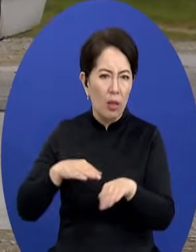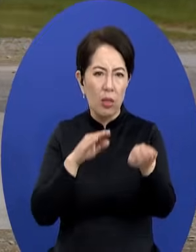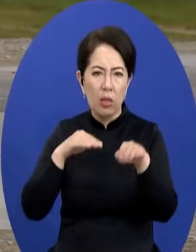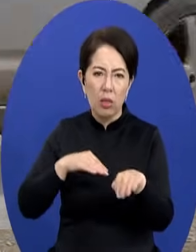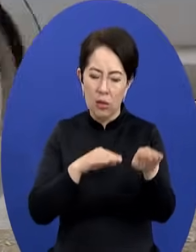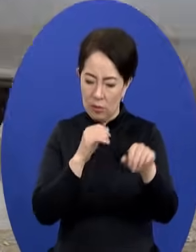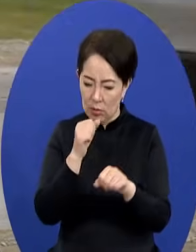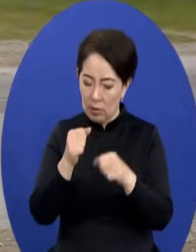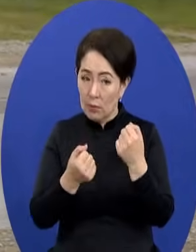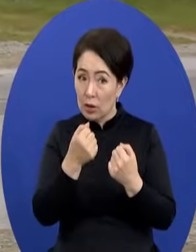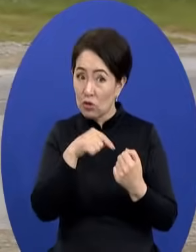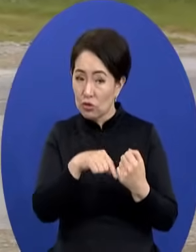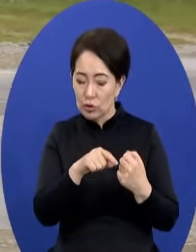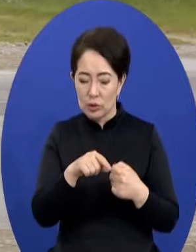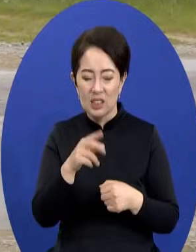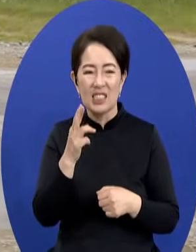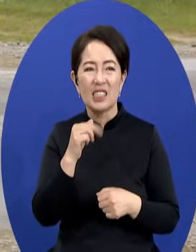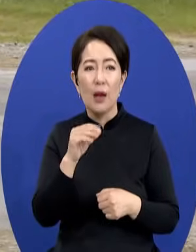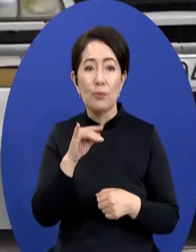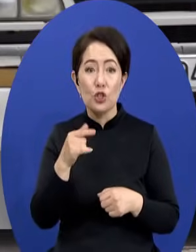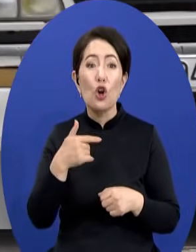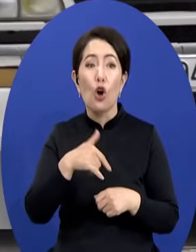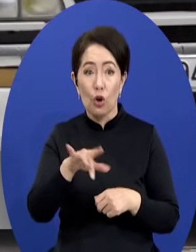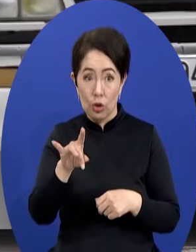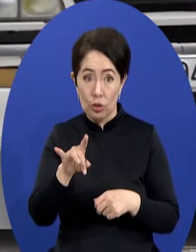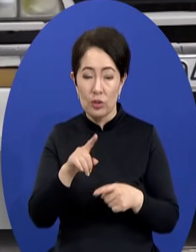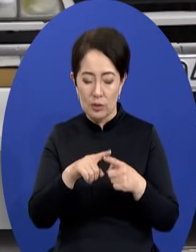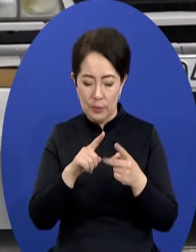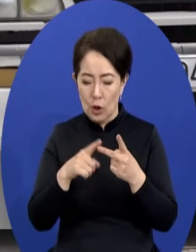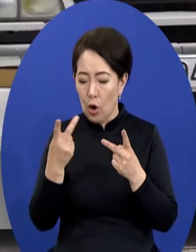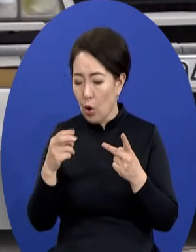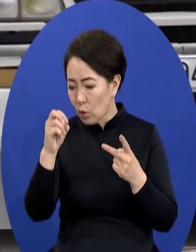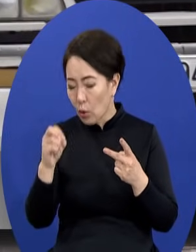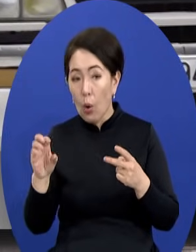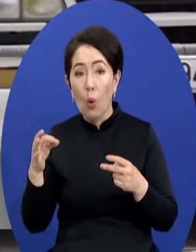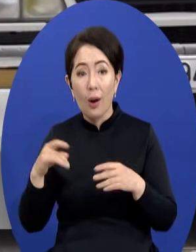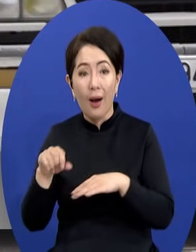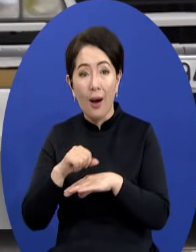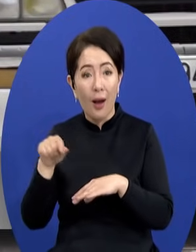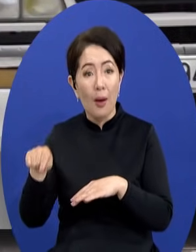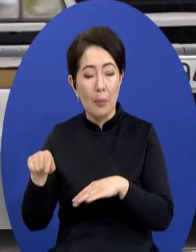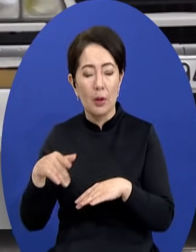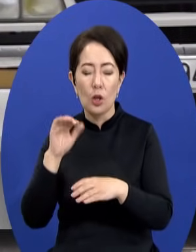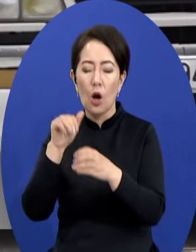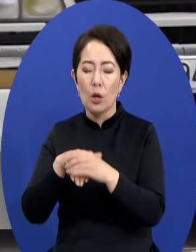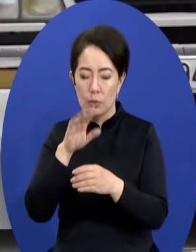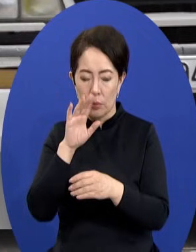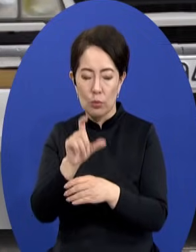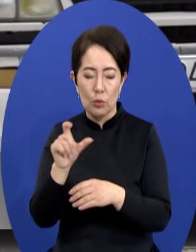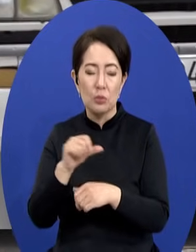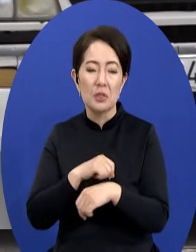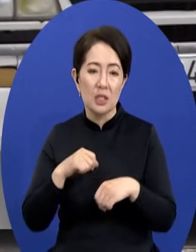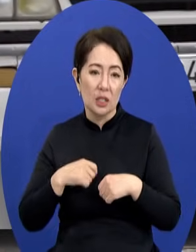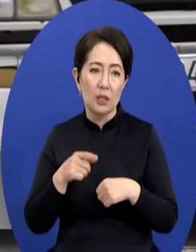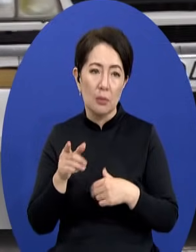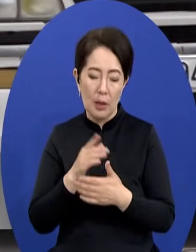машинуудын 80 орчим хувь нь дамжин өнгөрөхөөр бүртгүүлж байгаа бол 20 орчим хувь нь Өвөрхангай аймгийн харьяатай Өвөрхангай аймагта очихоор зорж байгаа иргэд байна